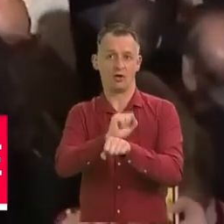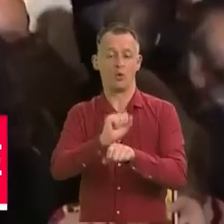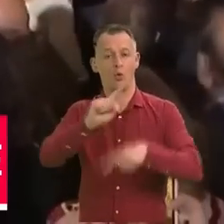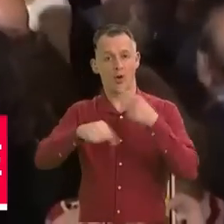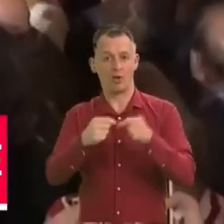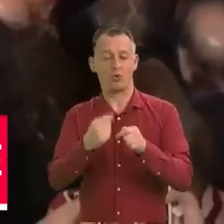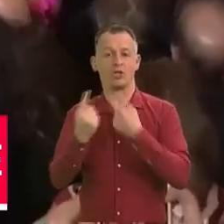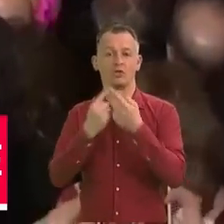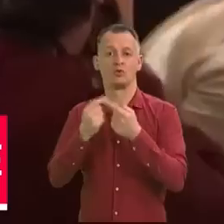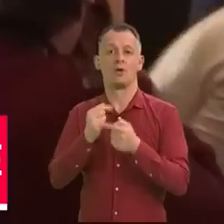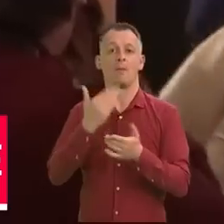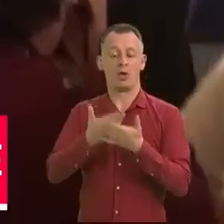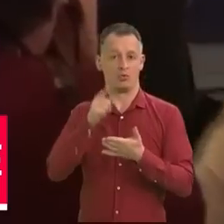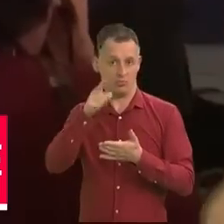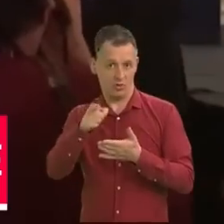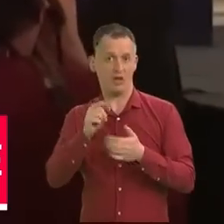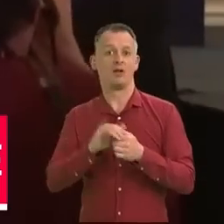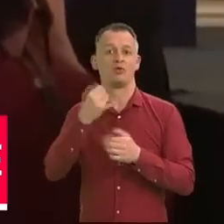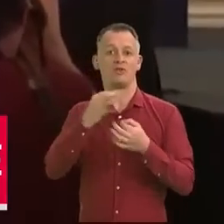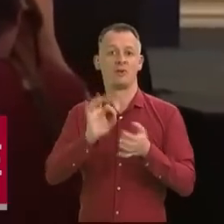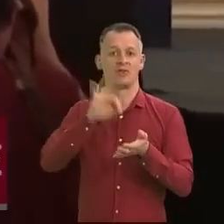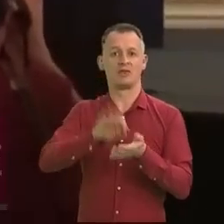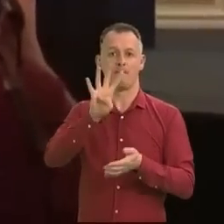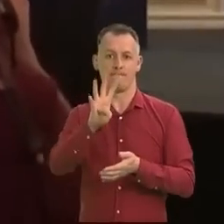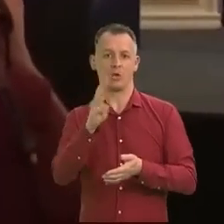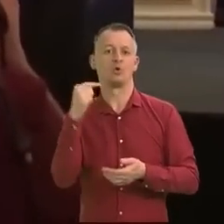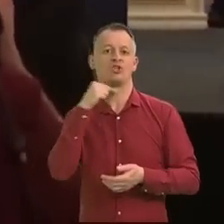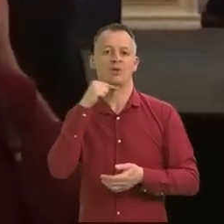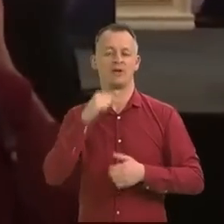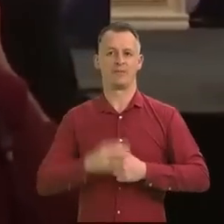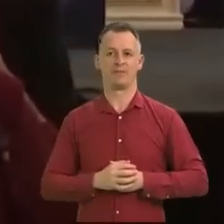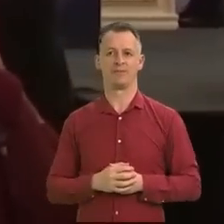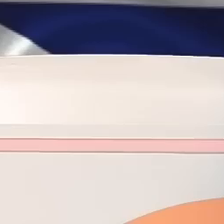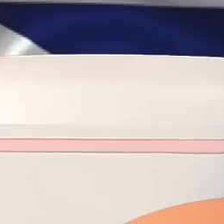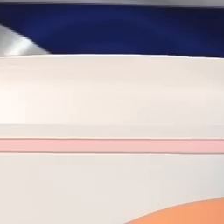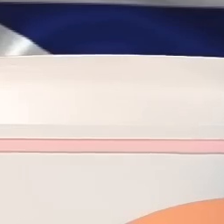Următoarea audiere în cazul Trump versus statul New York va avea loc pe 4 decembrie.